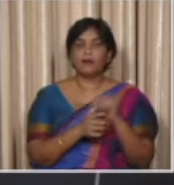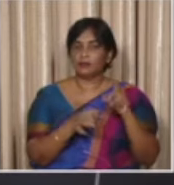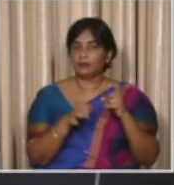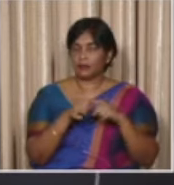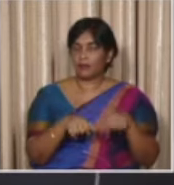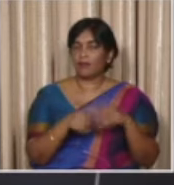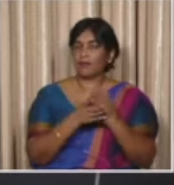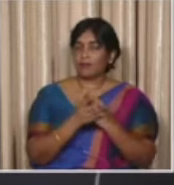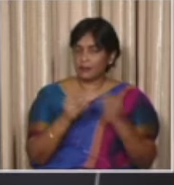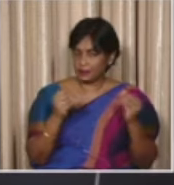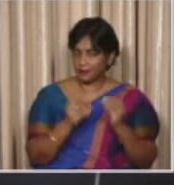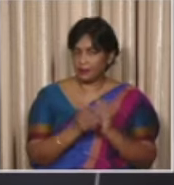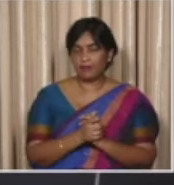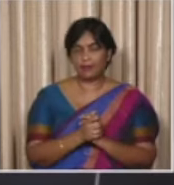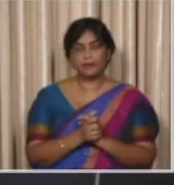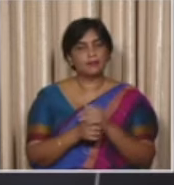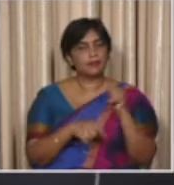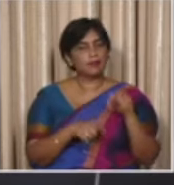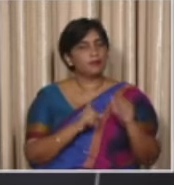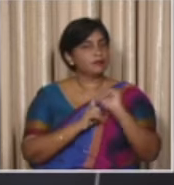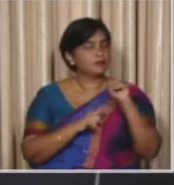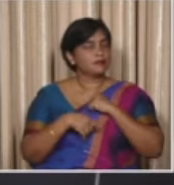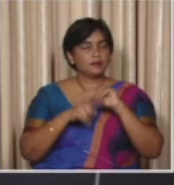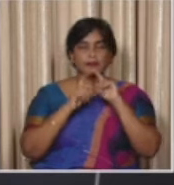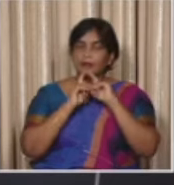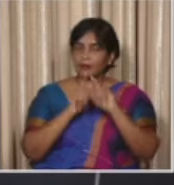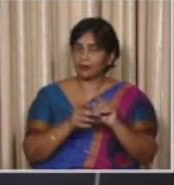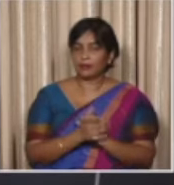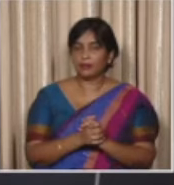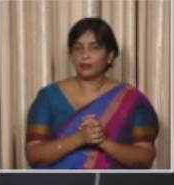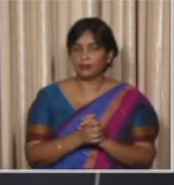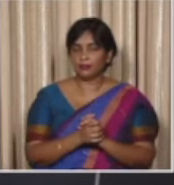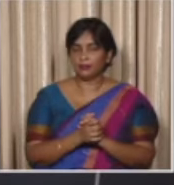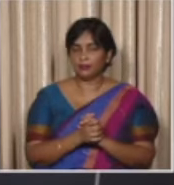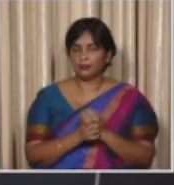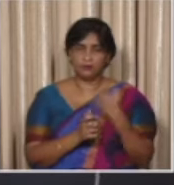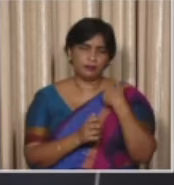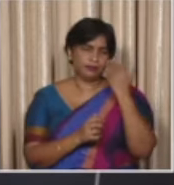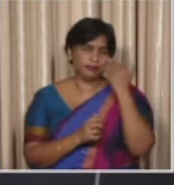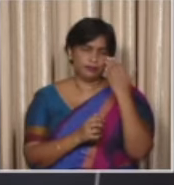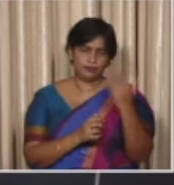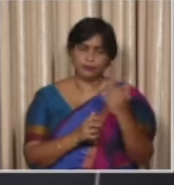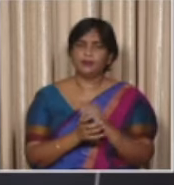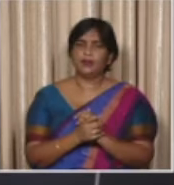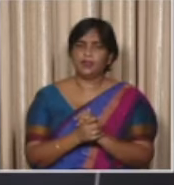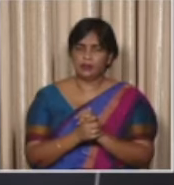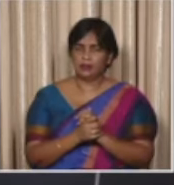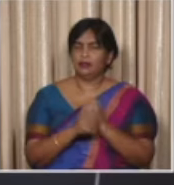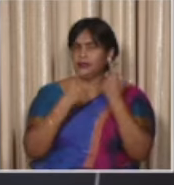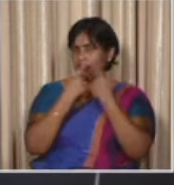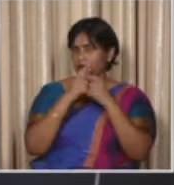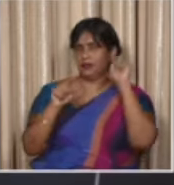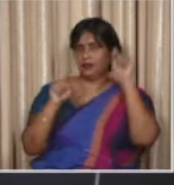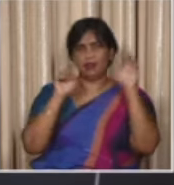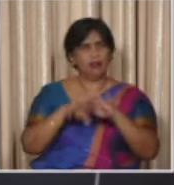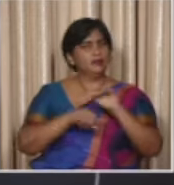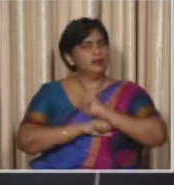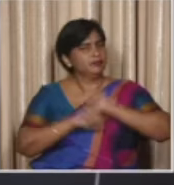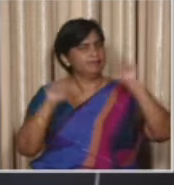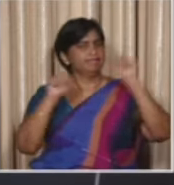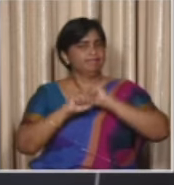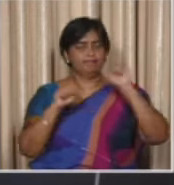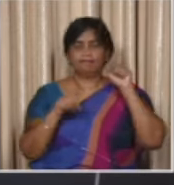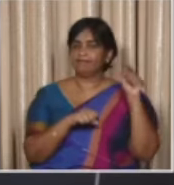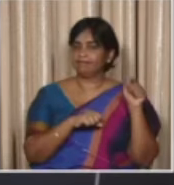අද විසඳගන්න. ඒ වගේම මම මේ සභාවට දැන ගැනීමට කියනවා, මේ මම දකිනවා විවිධ තැන්වල ශිෂ්‍ය උද්ඝෝෂණ තියෙනවා